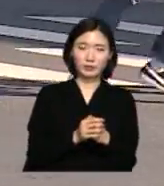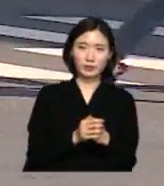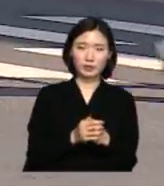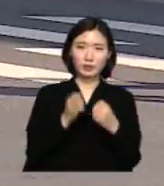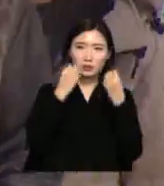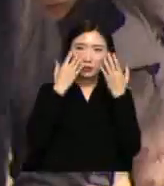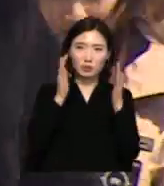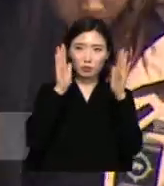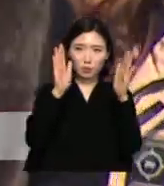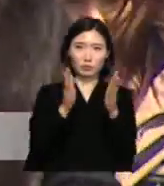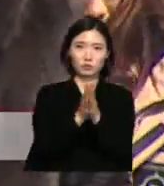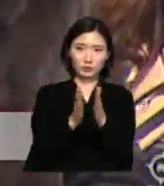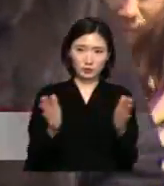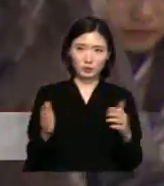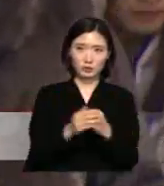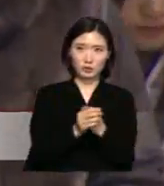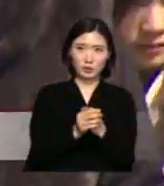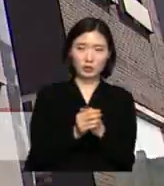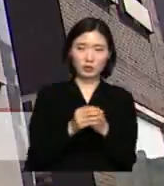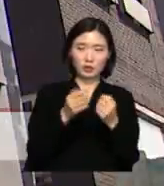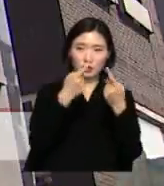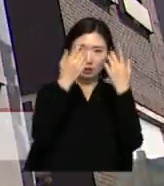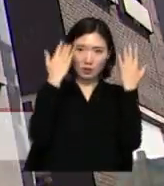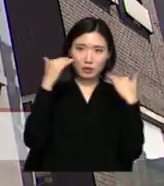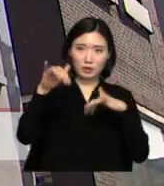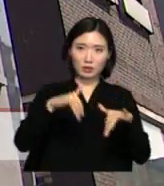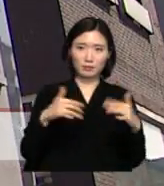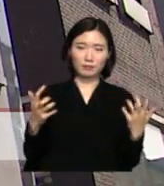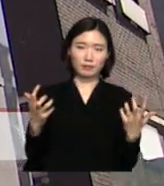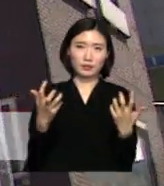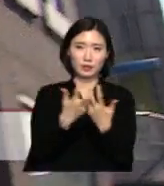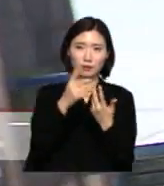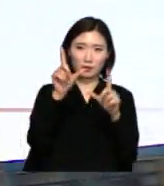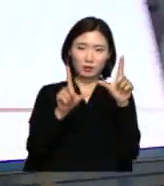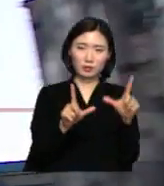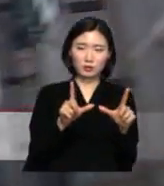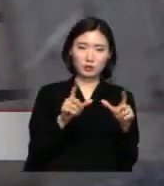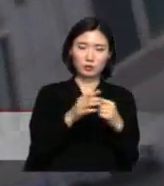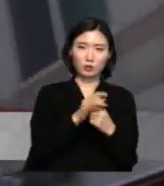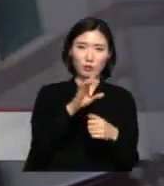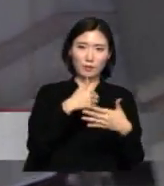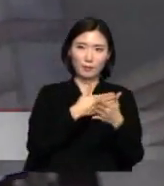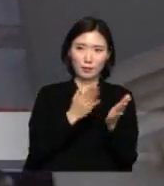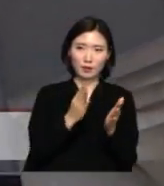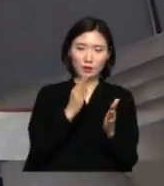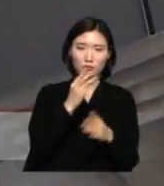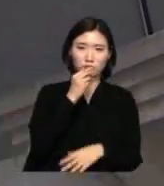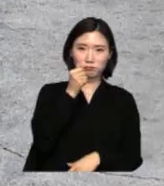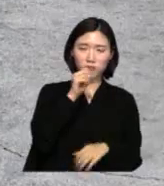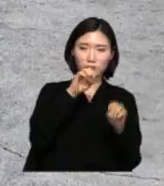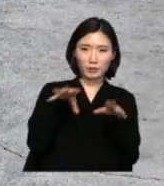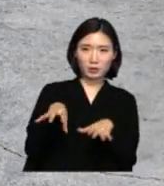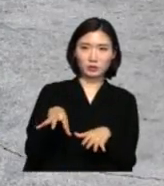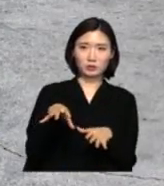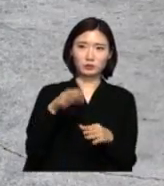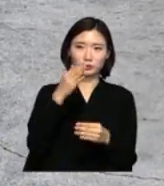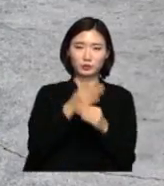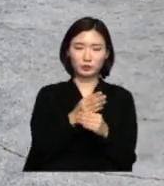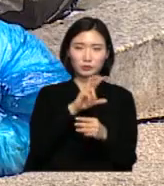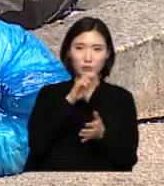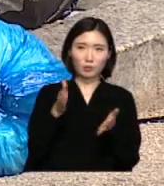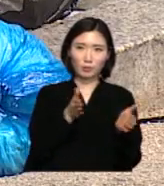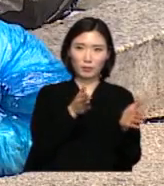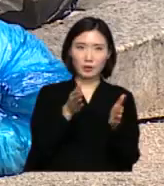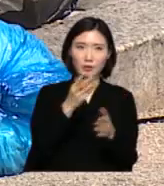신학기가 시작되면서 활기를 찾은 대학가 주변. 하지만 이와 동시에 원룸촌 무단 투기도 기승을 부립니다. 골목마다